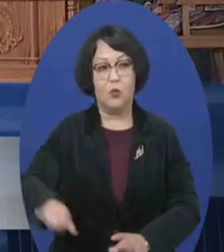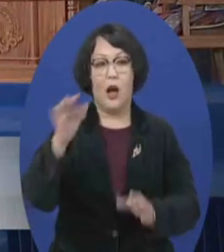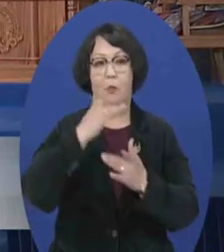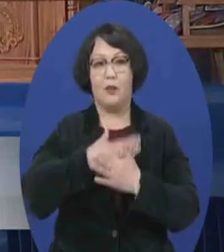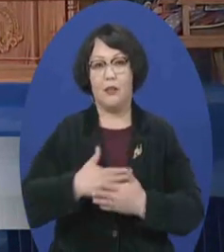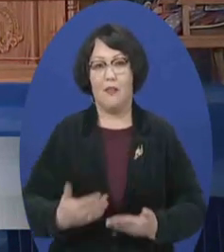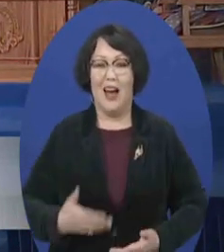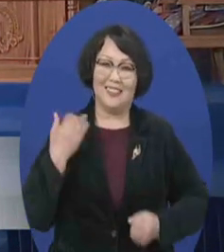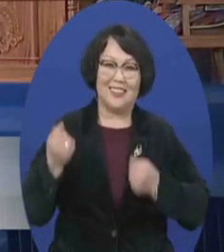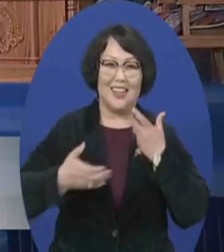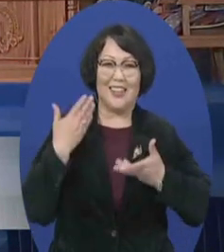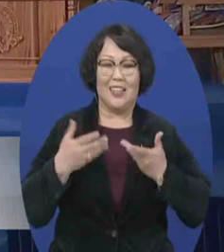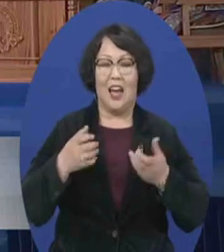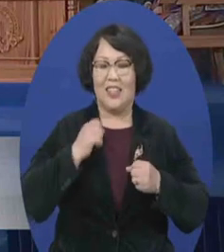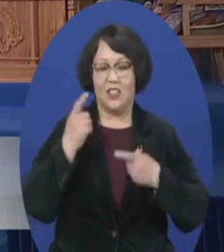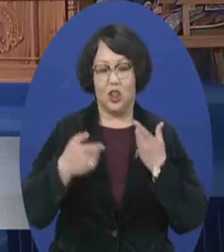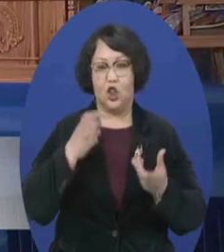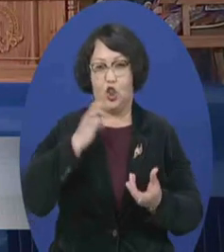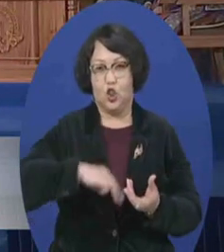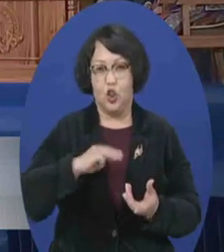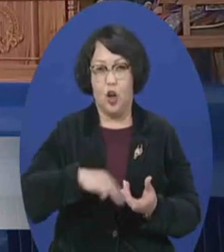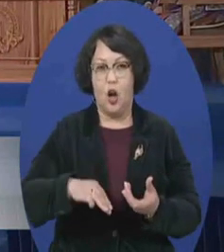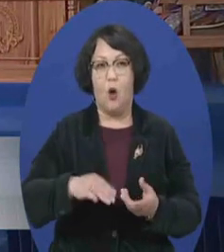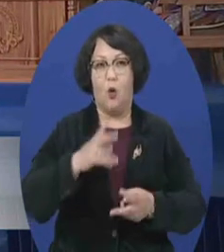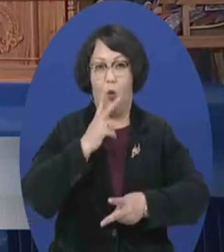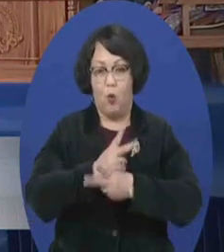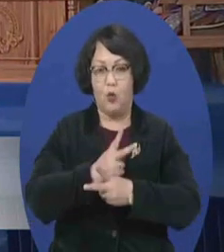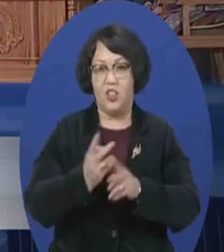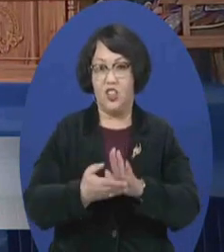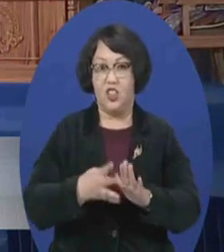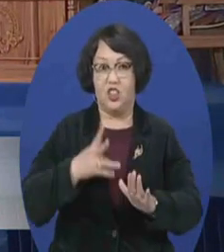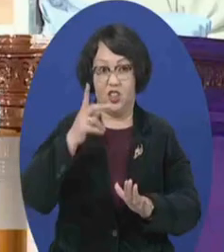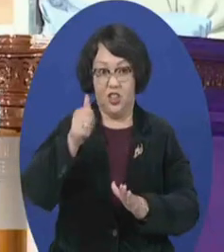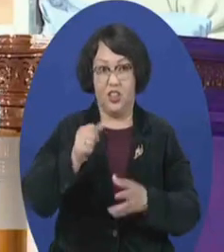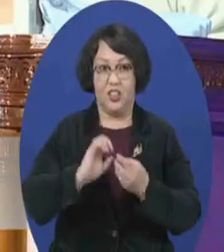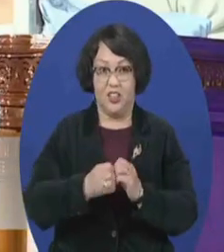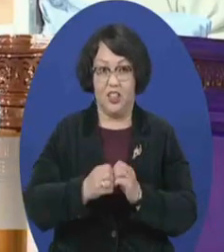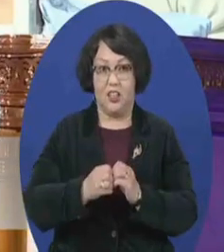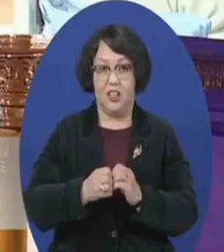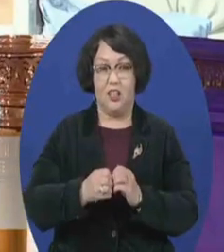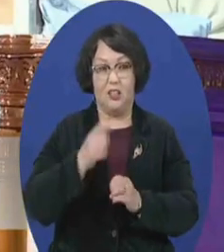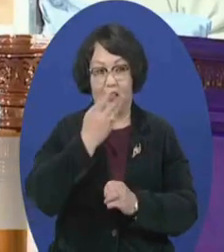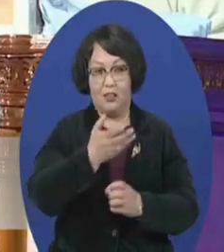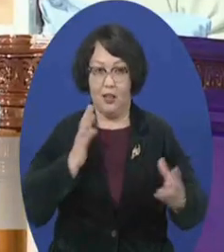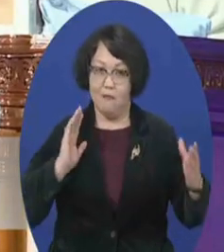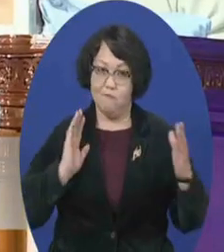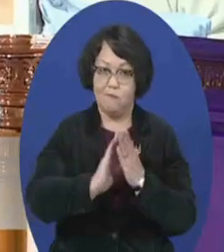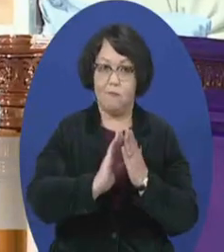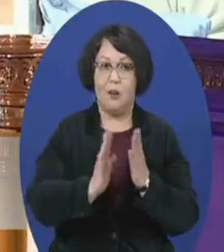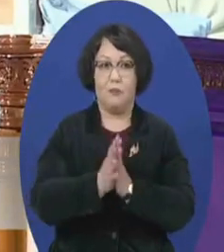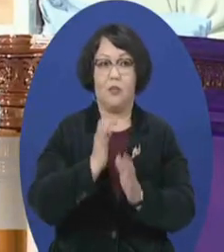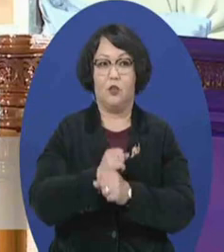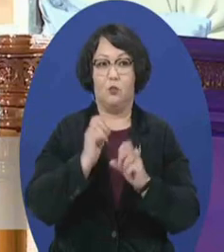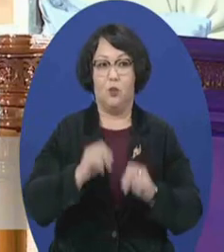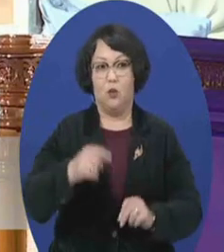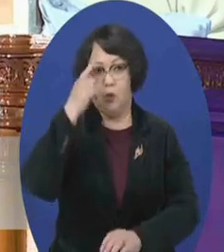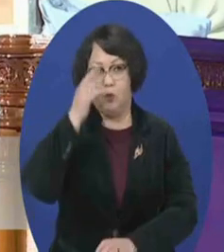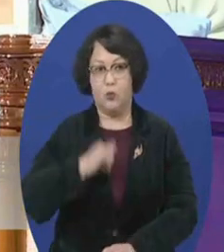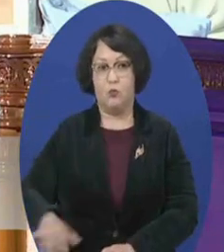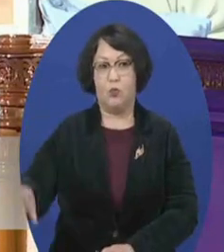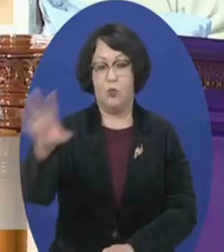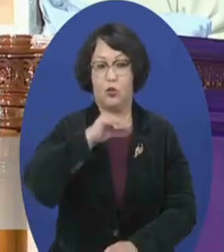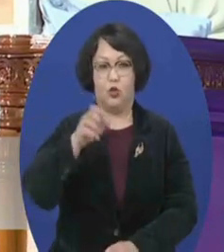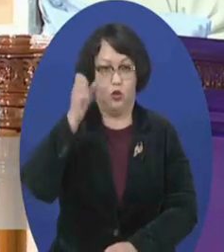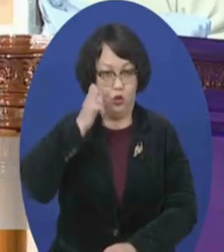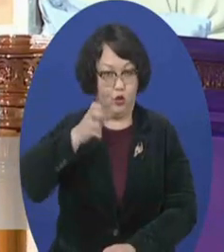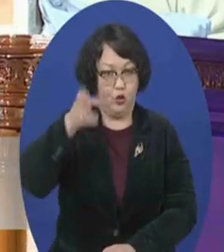жаргал хөдлөх эрх зүйн реформыг нэн чухал улсад тантай нэгт хамтран ажиллах болно. Монголчууд